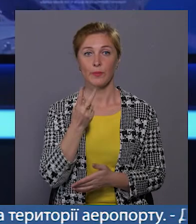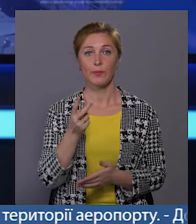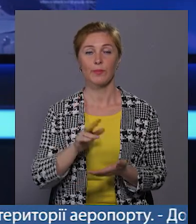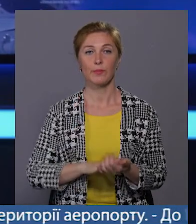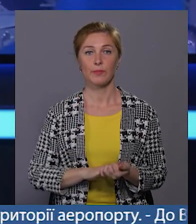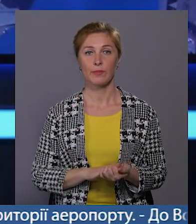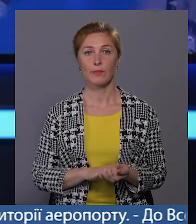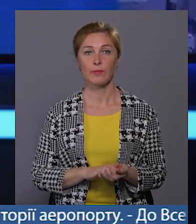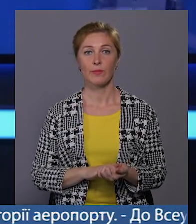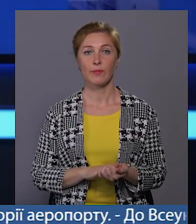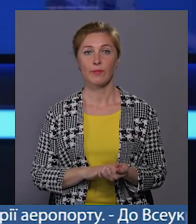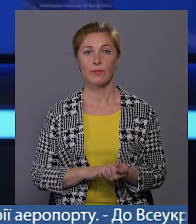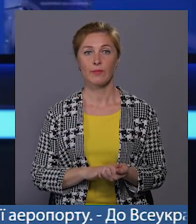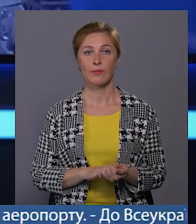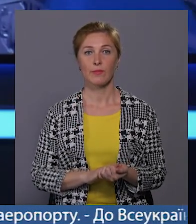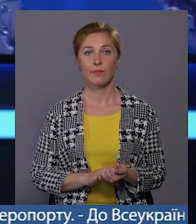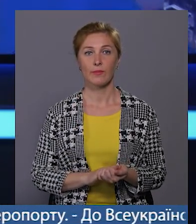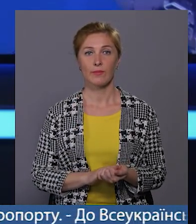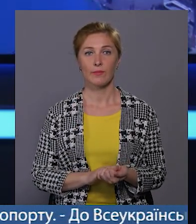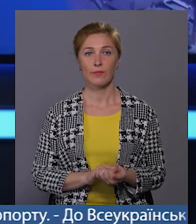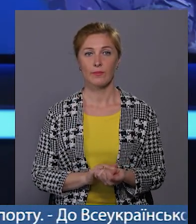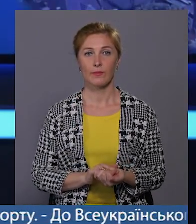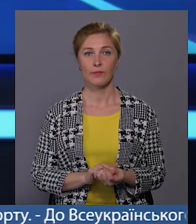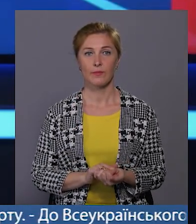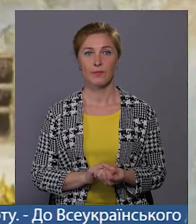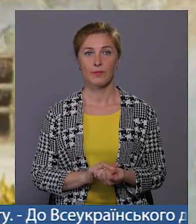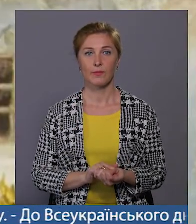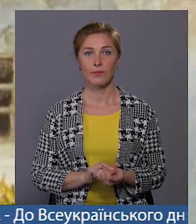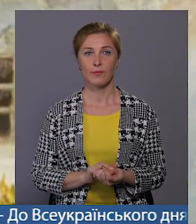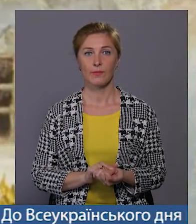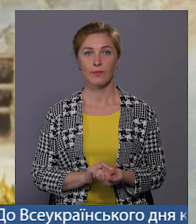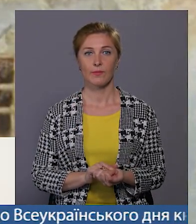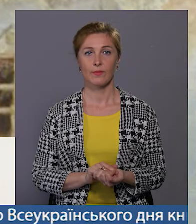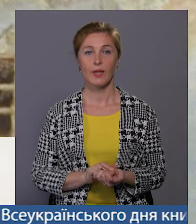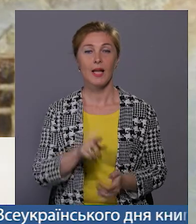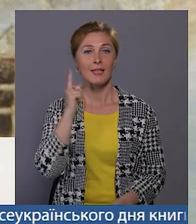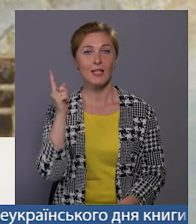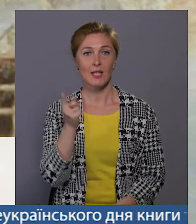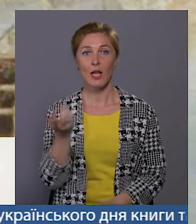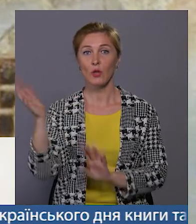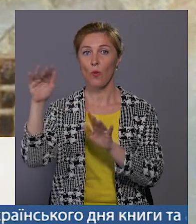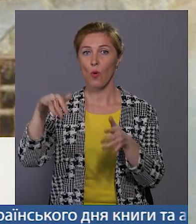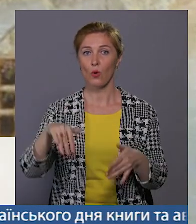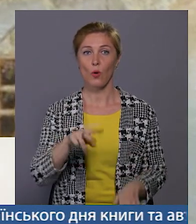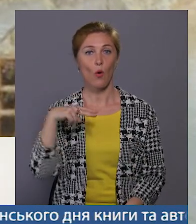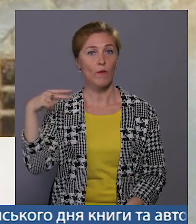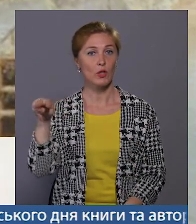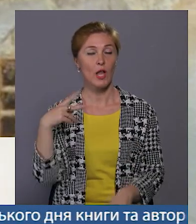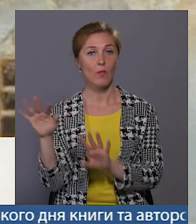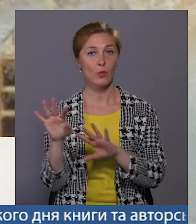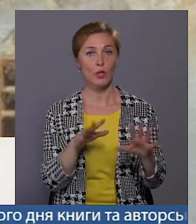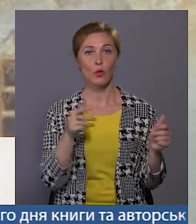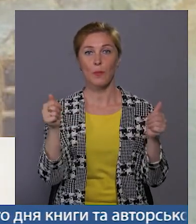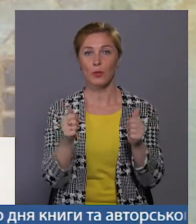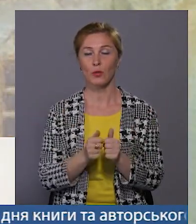презентують хмельничанам. Ольга Нісміянова розповість більше. На зеленому горбочку у вишневому садочку